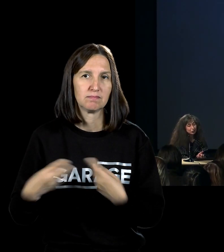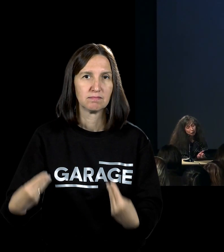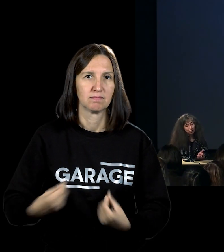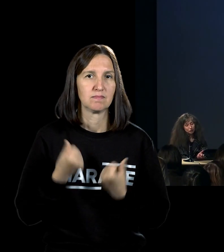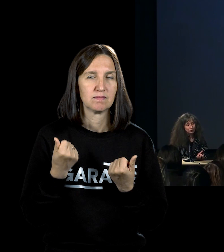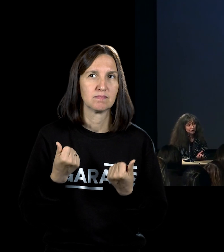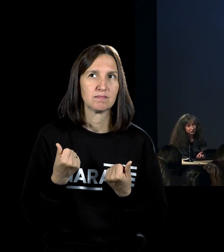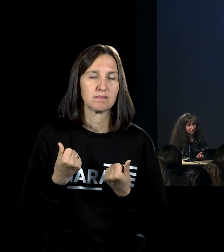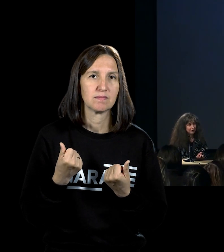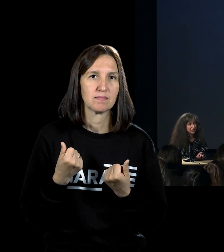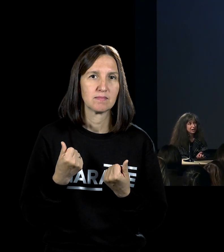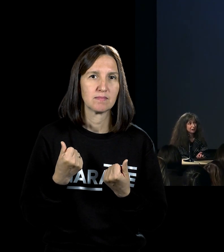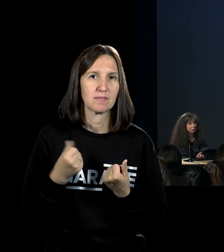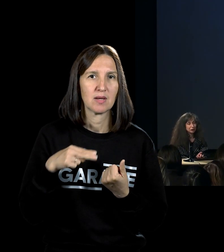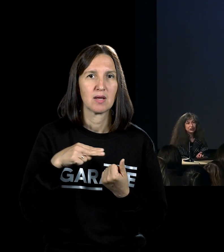вдохновлено